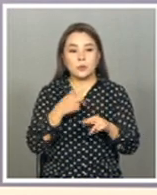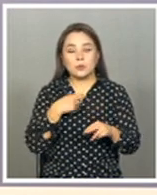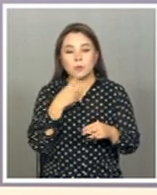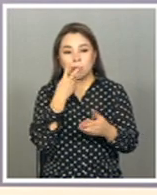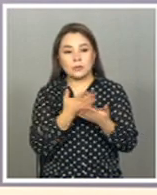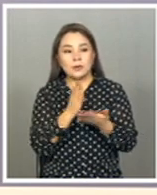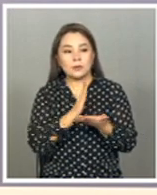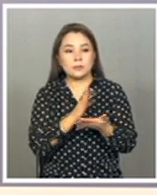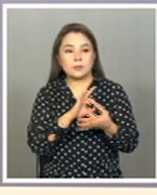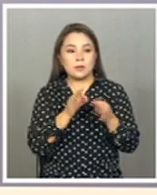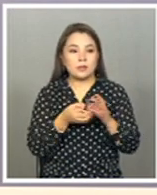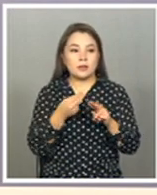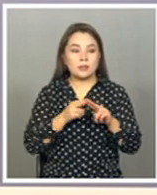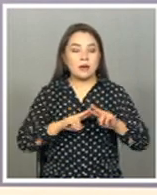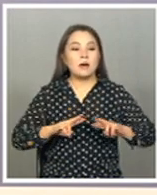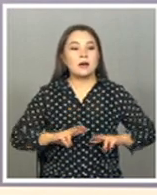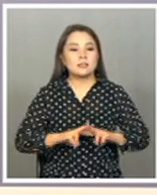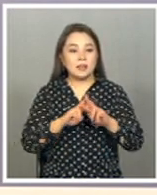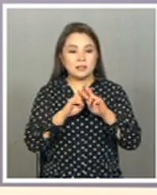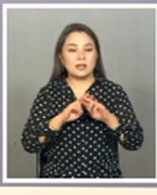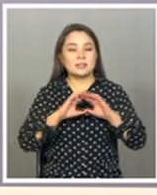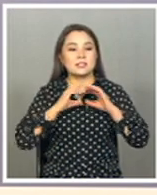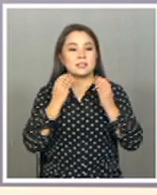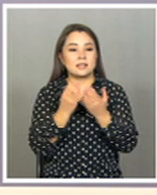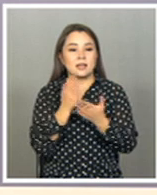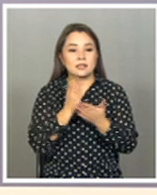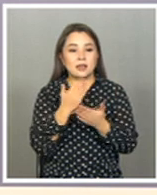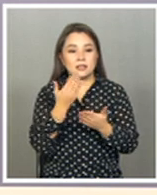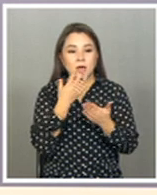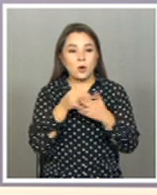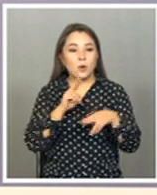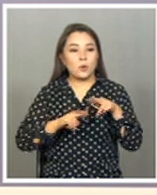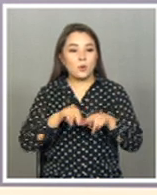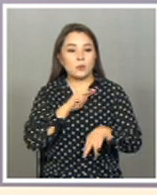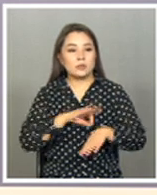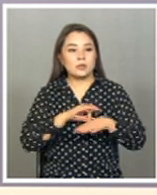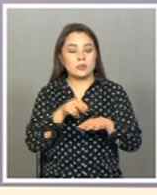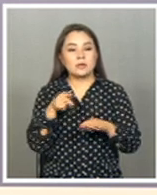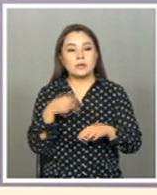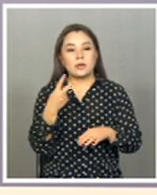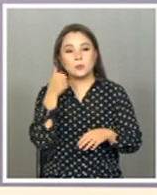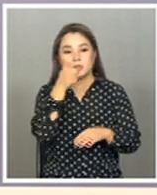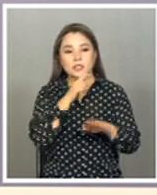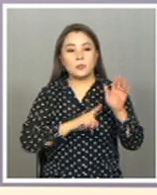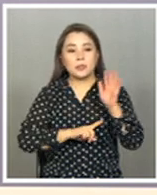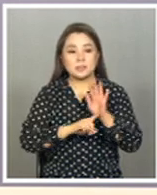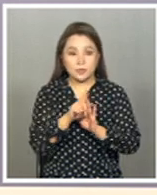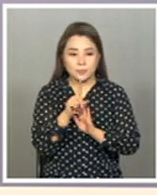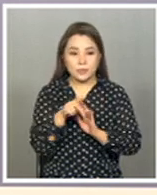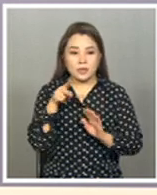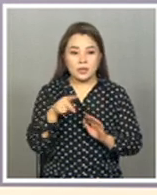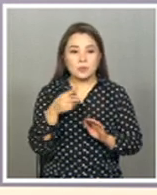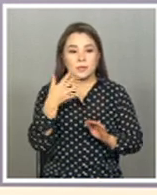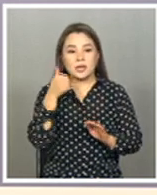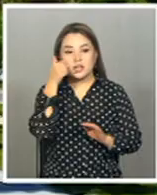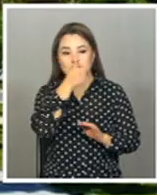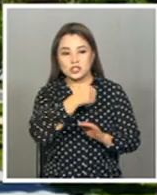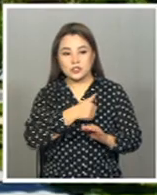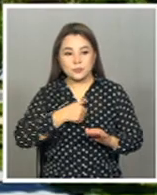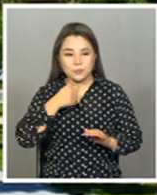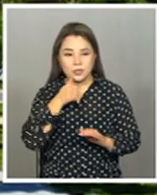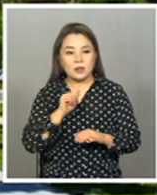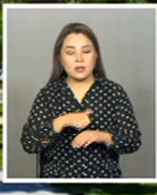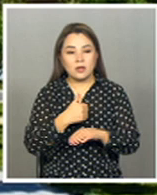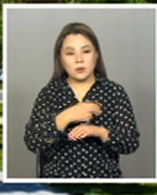отырғандай Астана циркі. Цирктің құрылысы 2002 жылы басталған. 2005 жылы елбасы